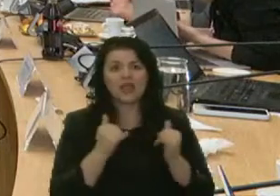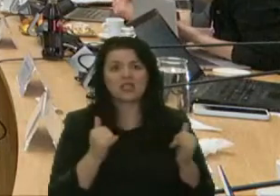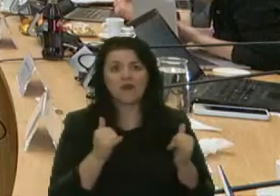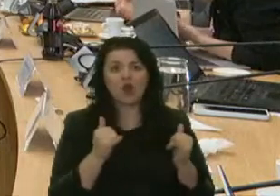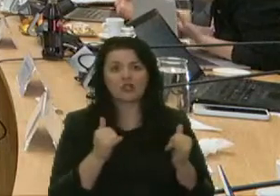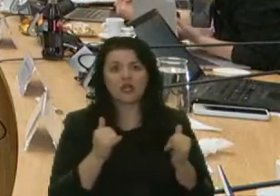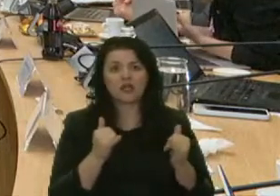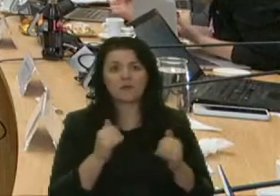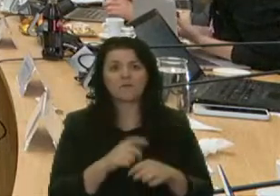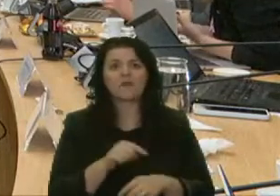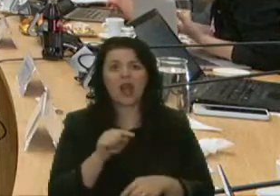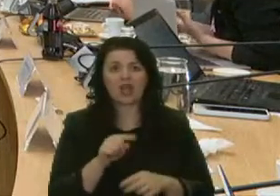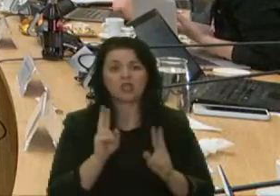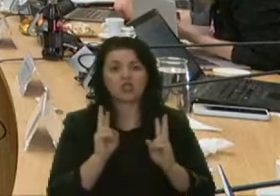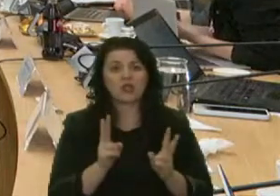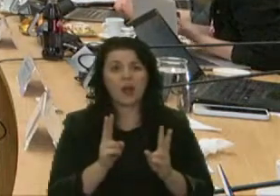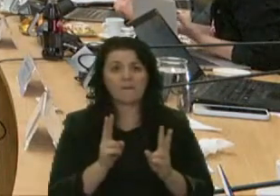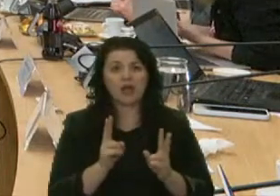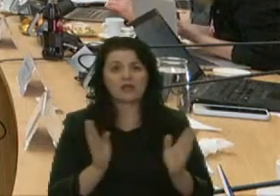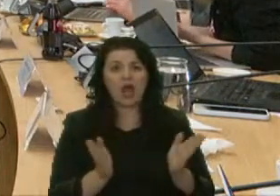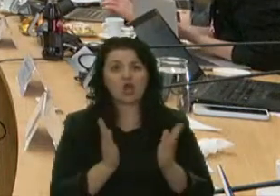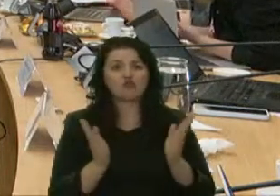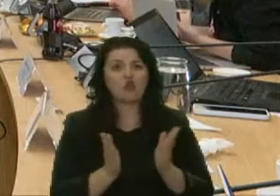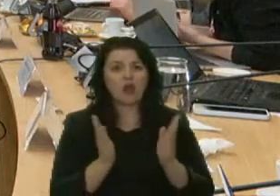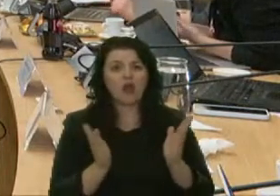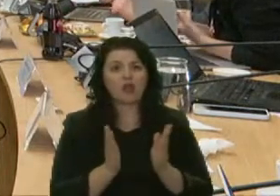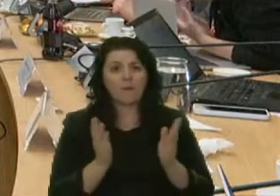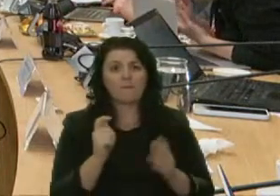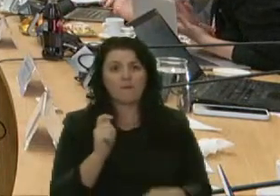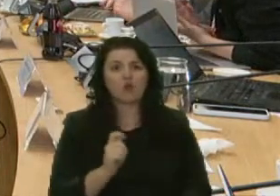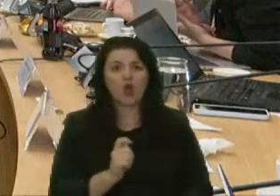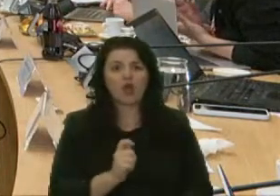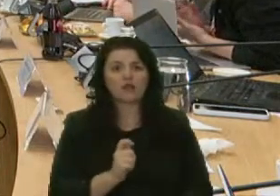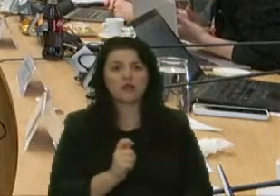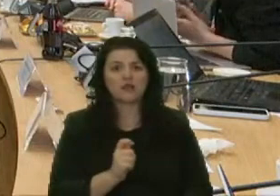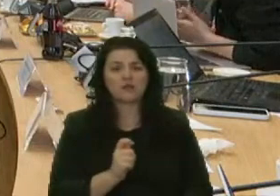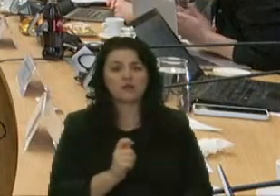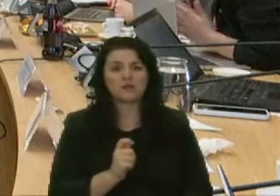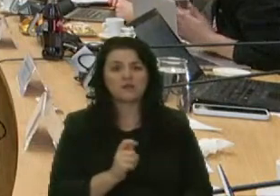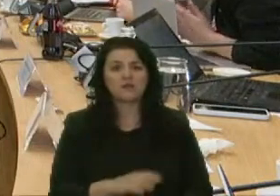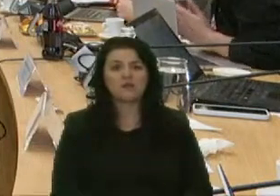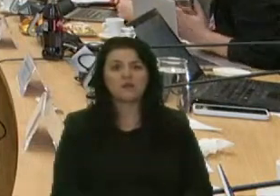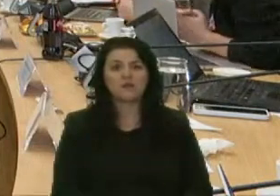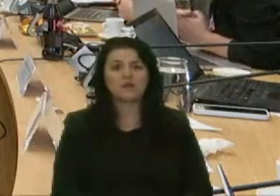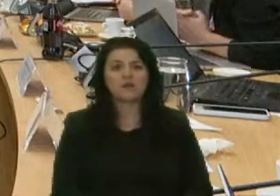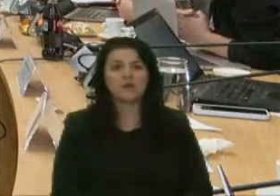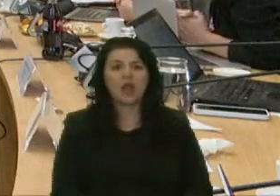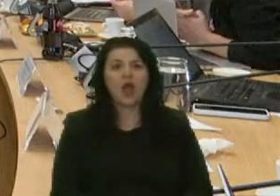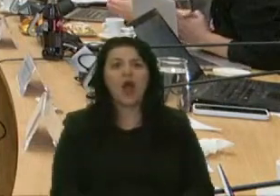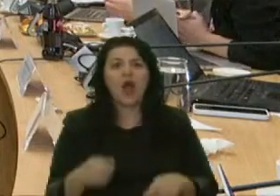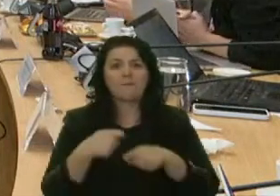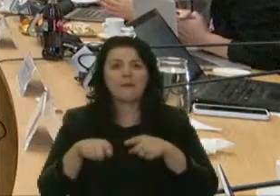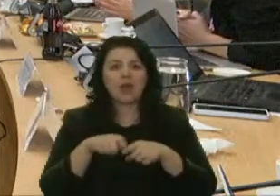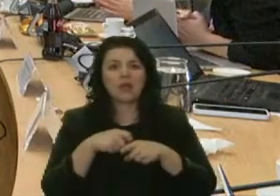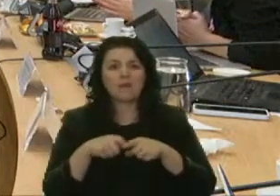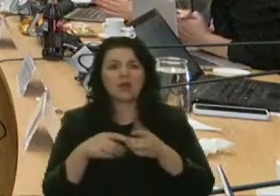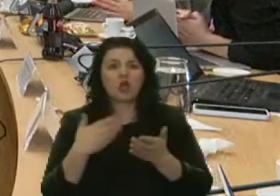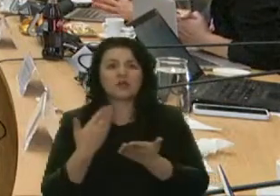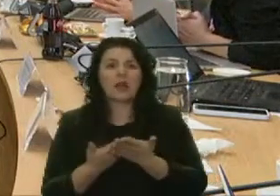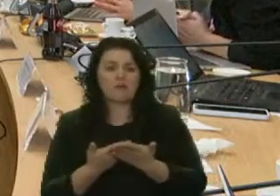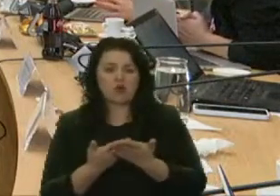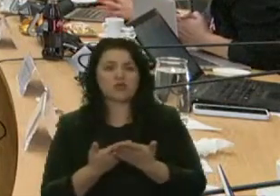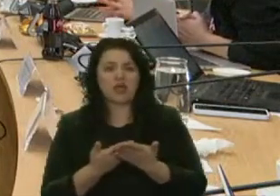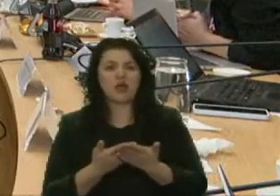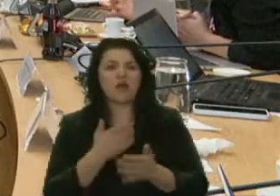orașului și aice trebuie să accelerăm puțin toate proiectele în schimb legat de amendamentul pe care l am depus aș